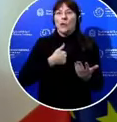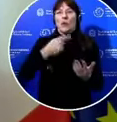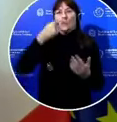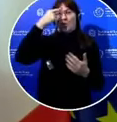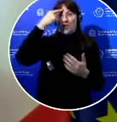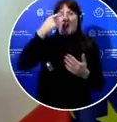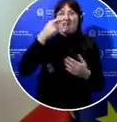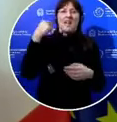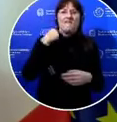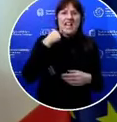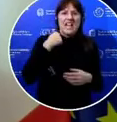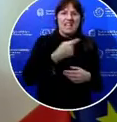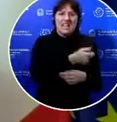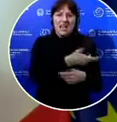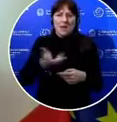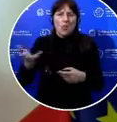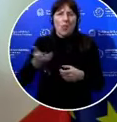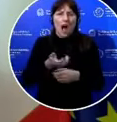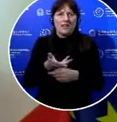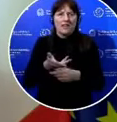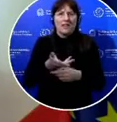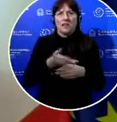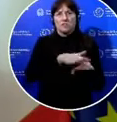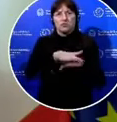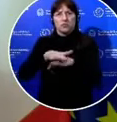delle vittime, 308